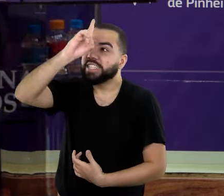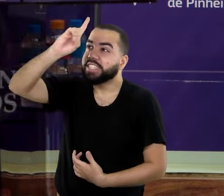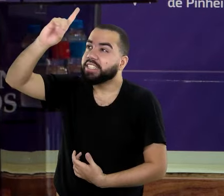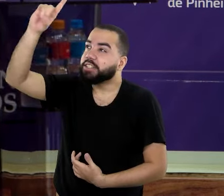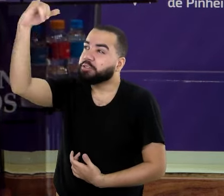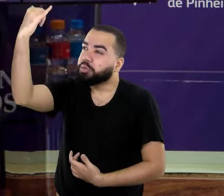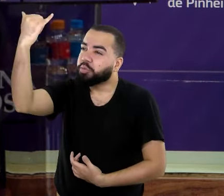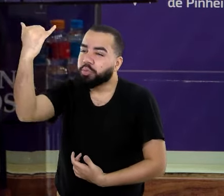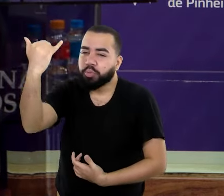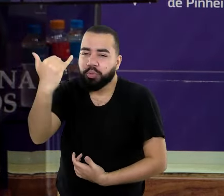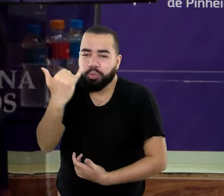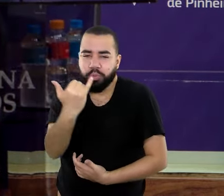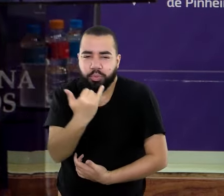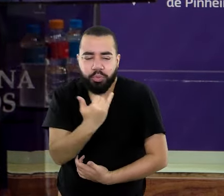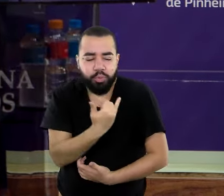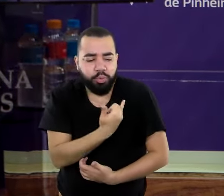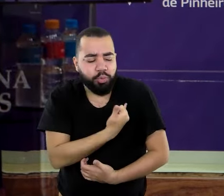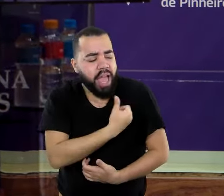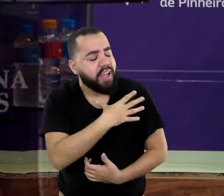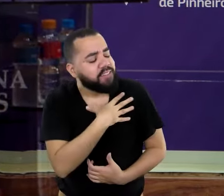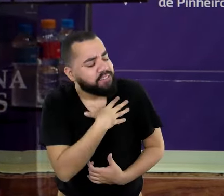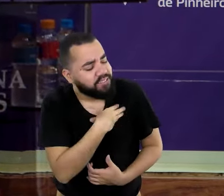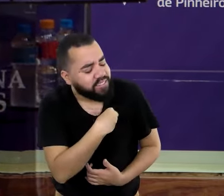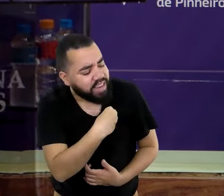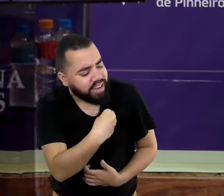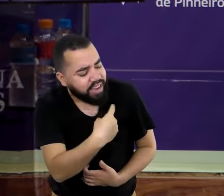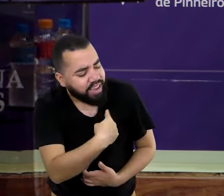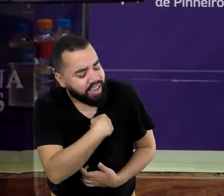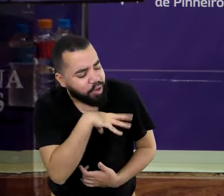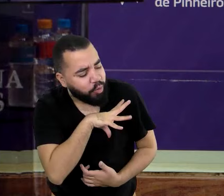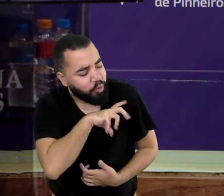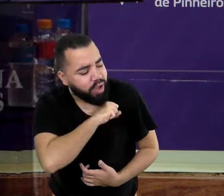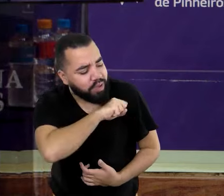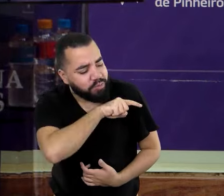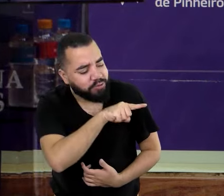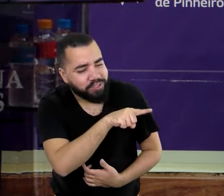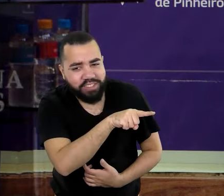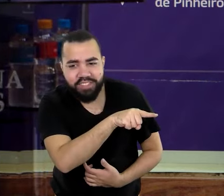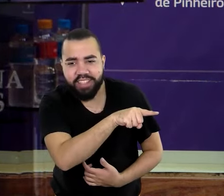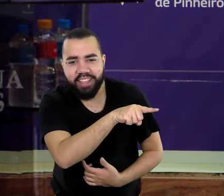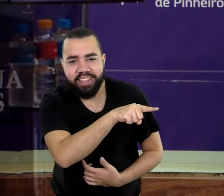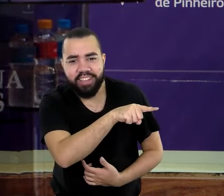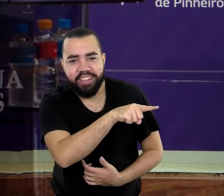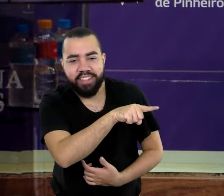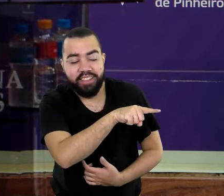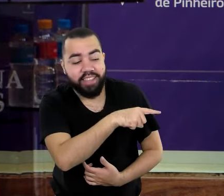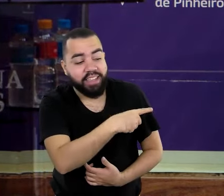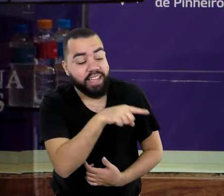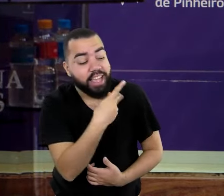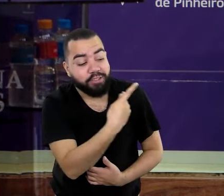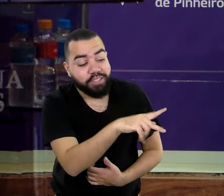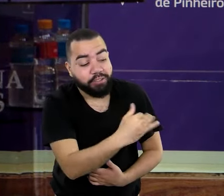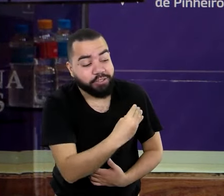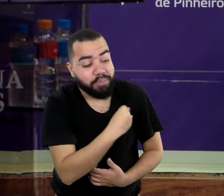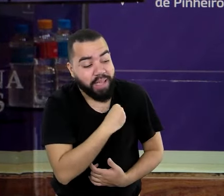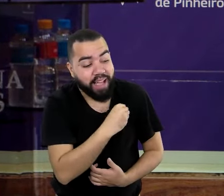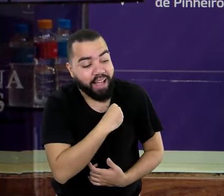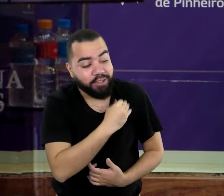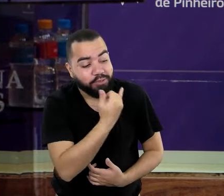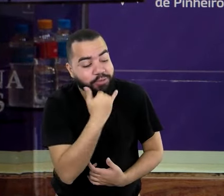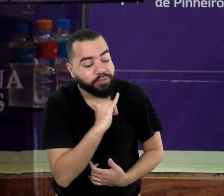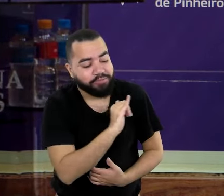사랑한다. Filha, eu te amo. 내가 내 죄를 사하였노라. E eu perdoo os seus